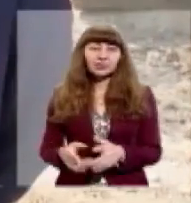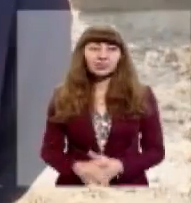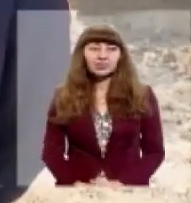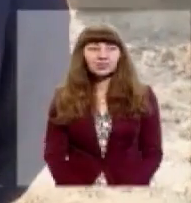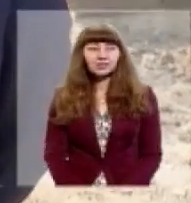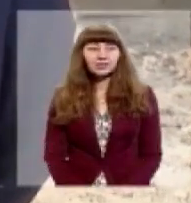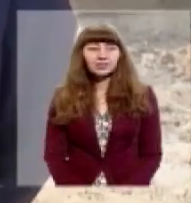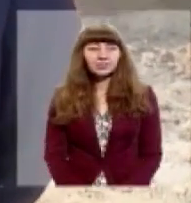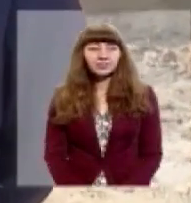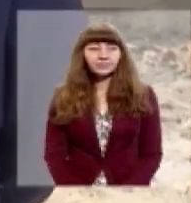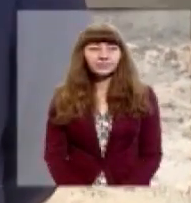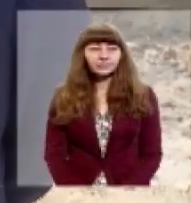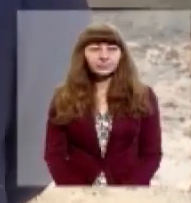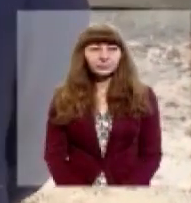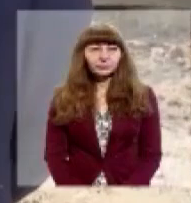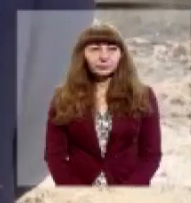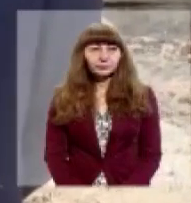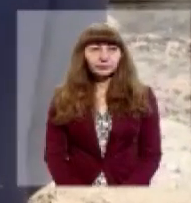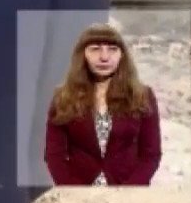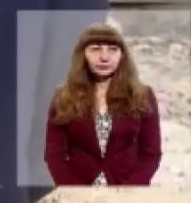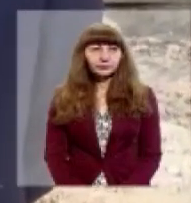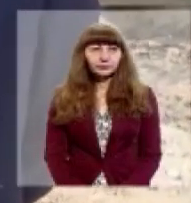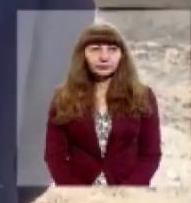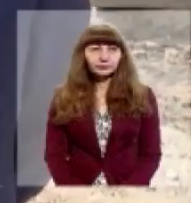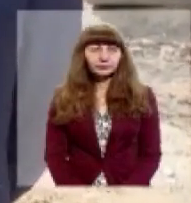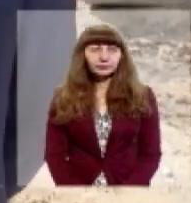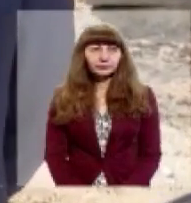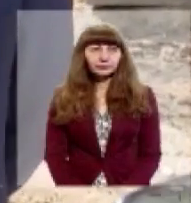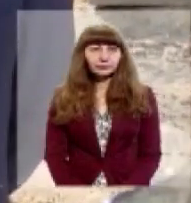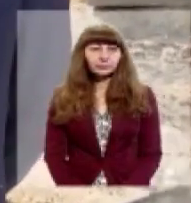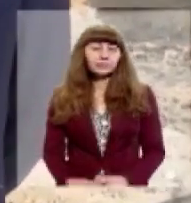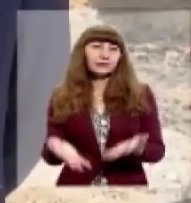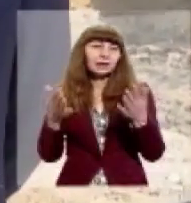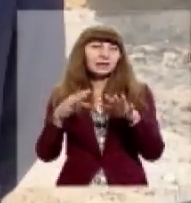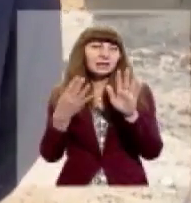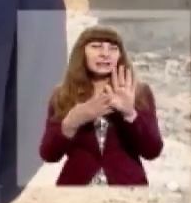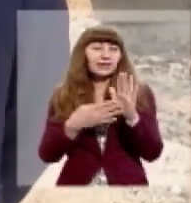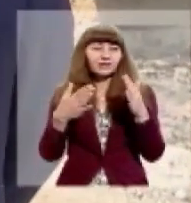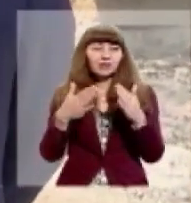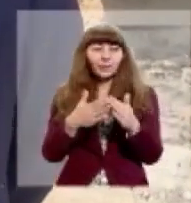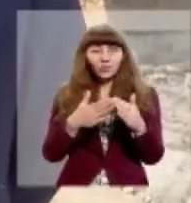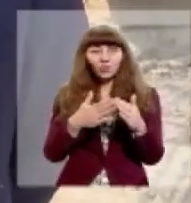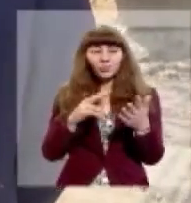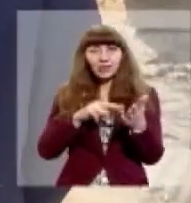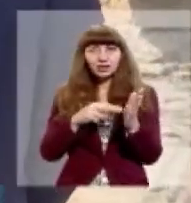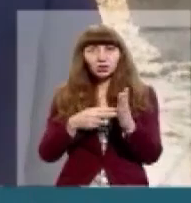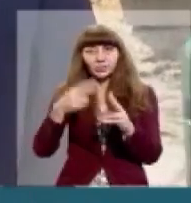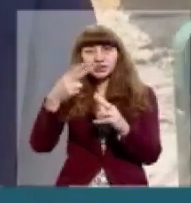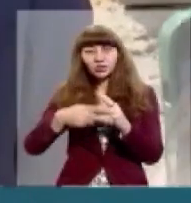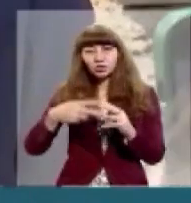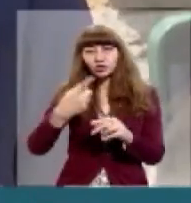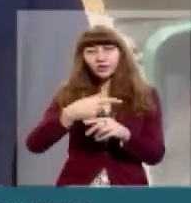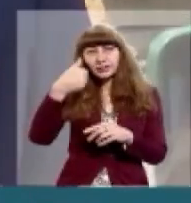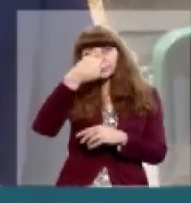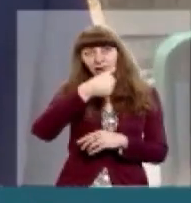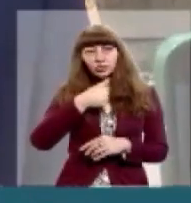10 үйдің құрылысын біз осы жылдың аяғына қарай бітіруге тиістіміз. Тиісті қаражат бөлінді. Енді тек